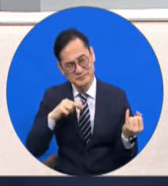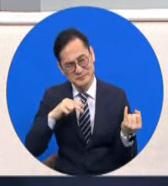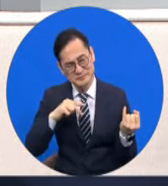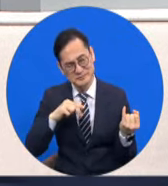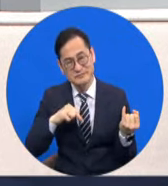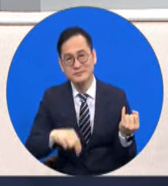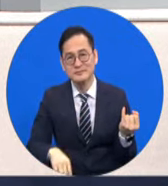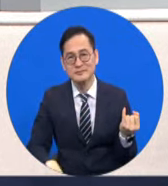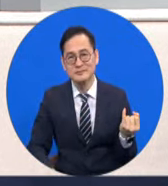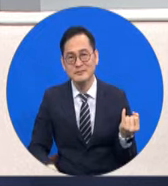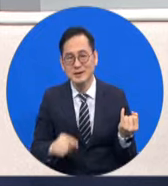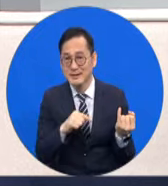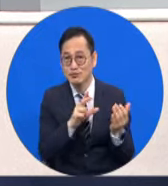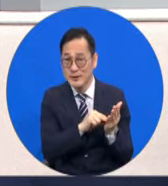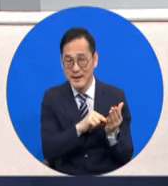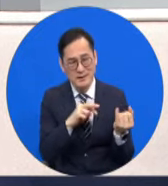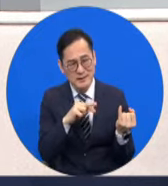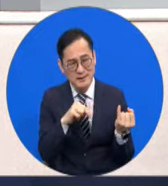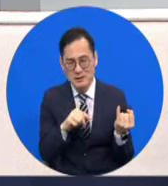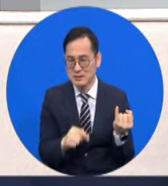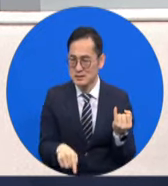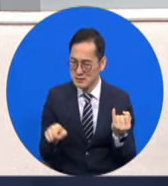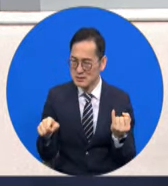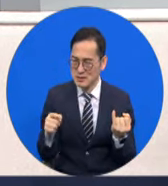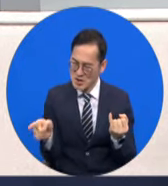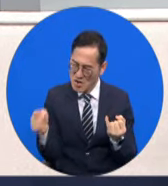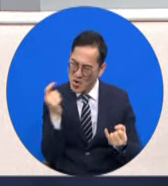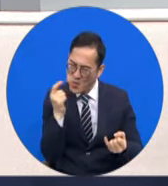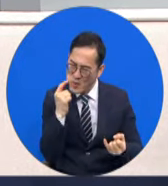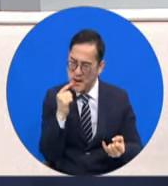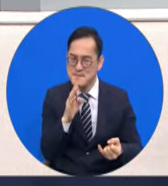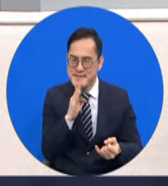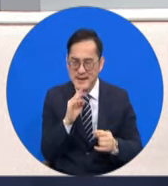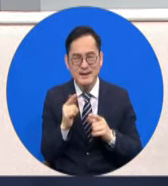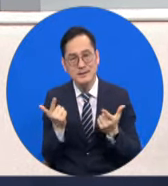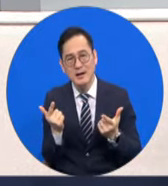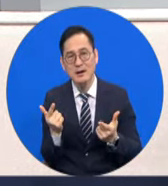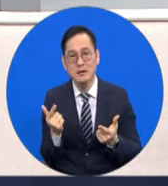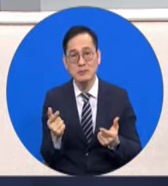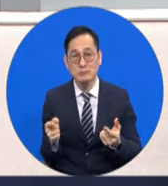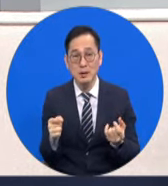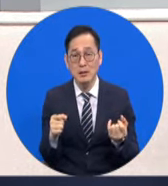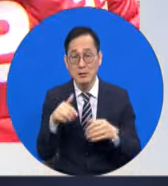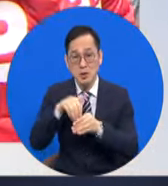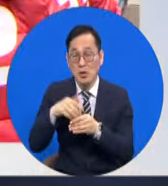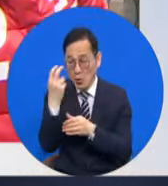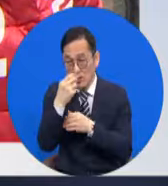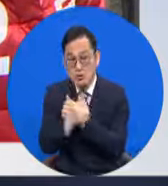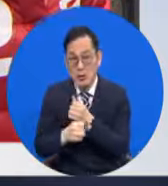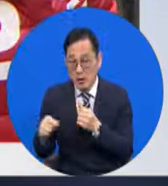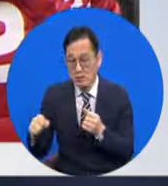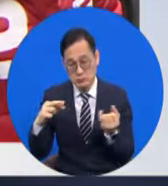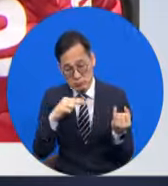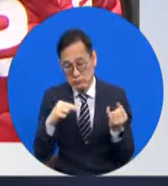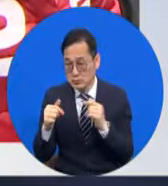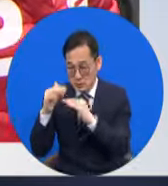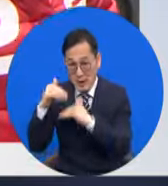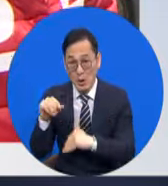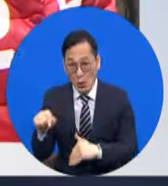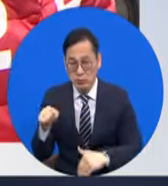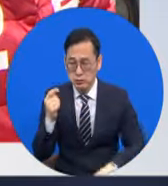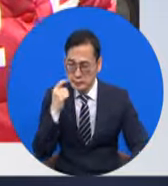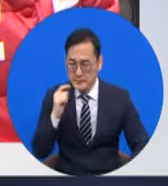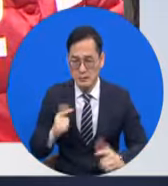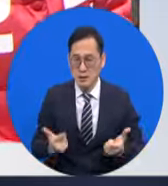허위 사실이냐에 관해서 뭐 논쟁도 있었고요. 그리고 이제 선관위에서는 허위 사실이 아니다 뭐 이렇게 그 답변도 했었고 그런